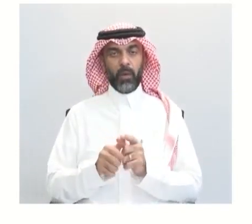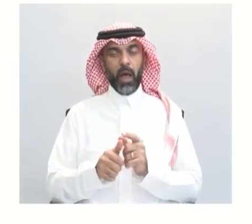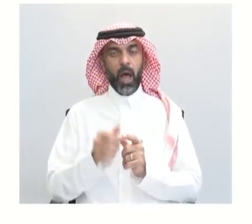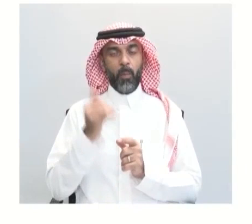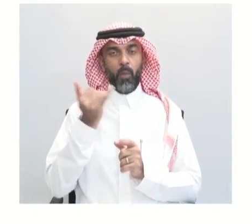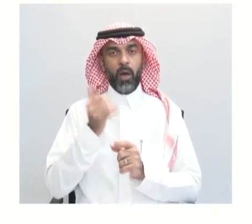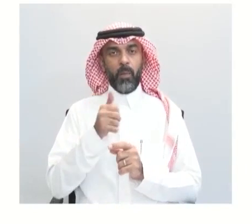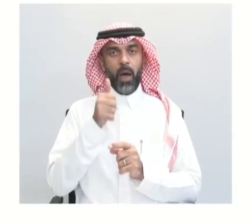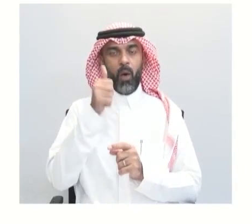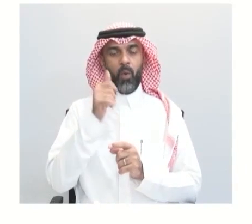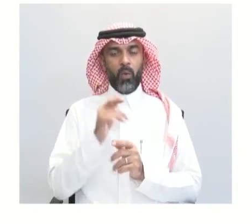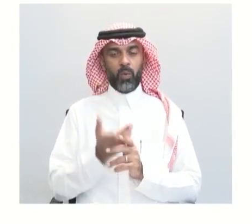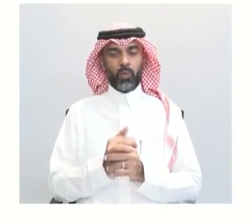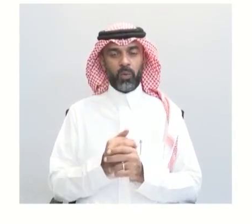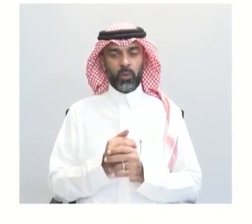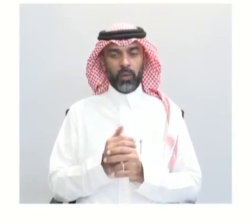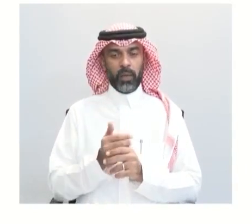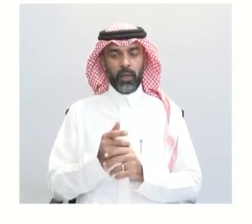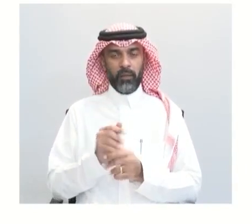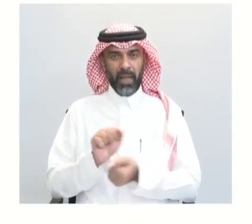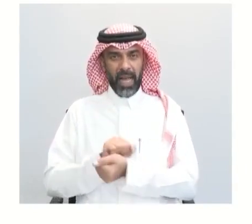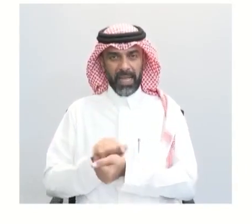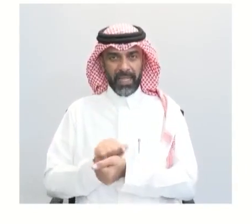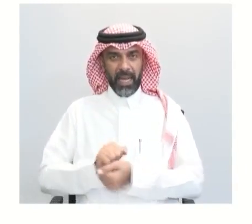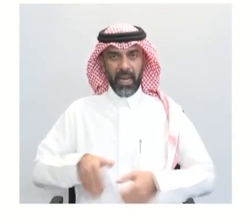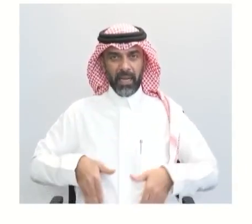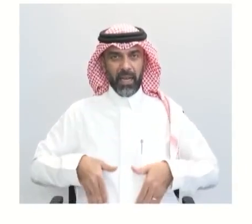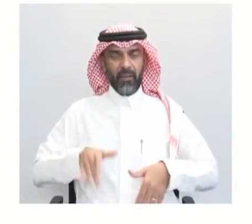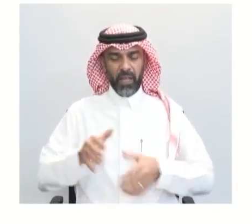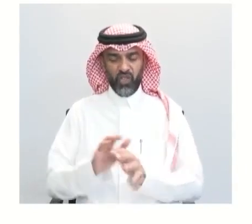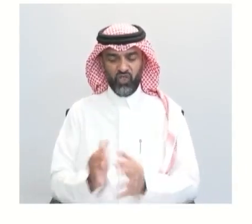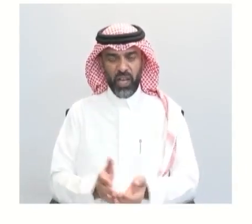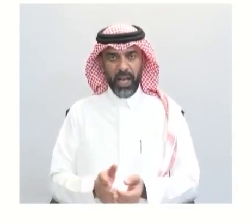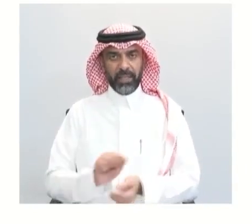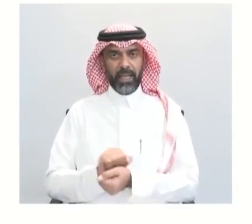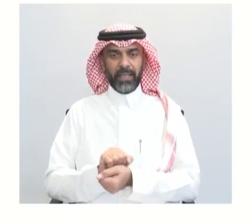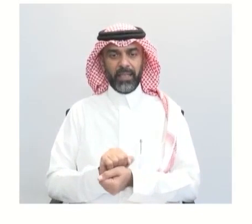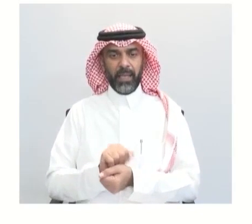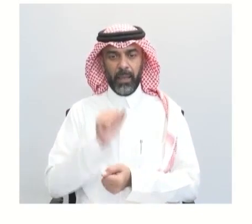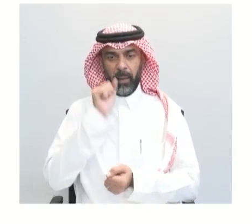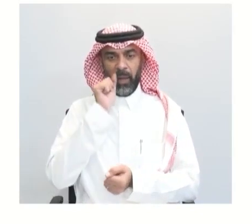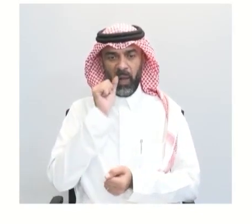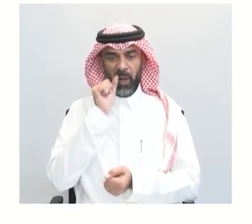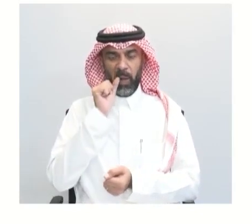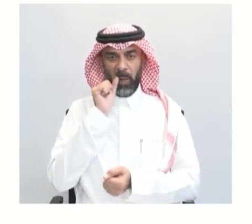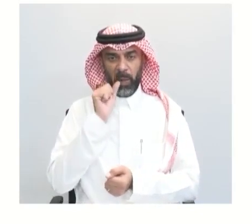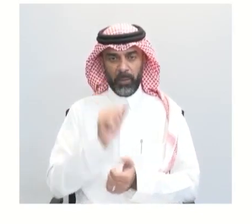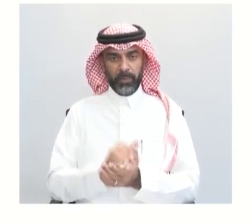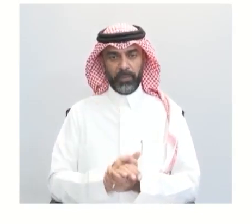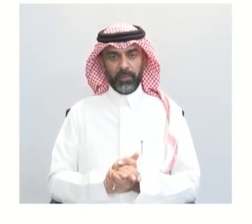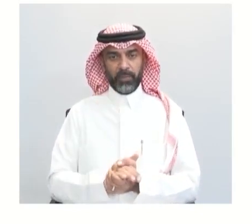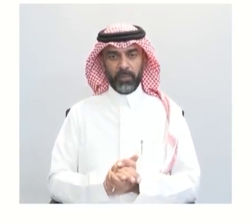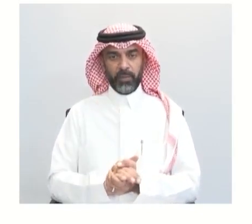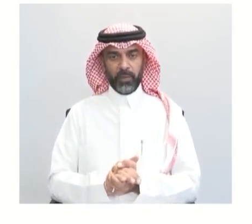التي تظهر معنا في علاج الكلى اما غسيل الكلى من خلال جها جهاز غسيل الكلى عن طريق الاورده والشرايين يتم غسيل